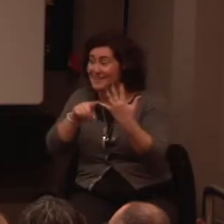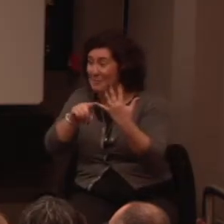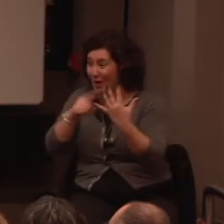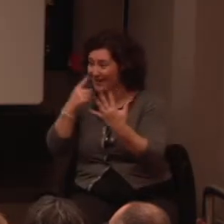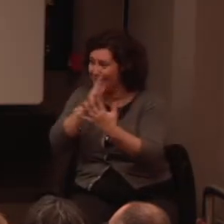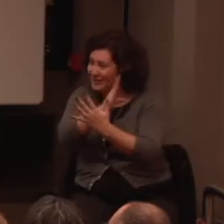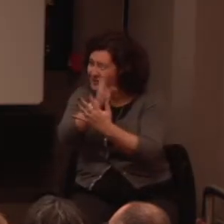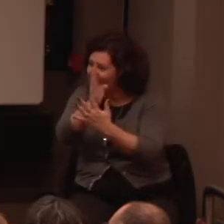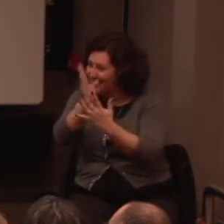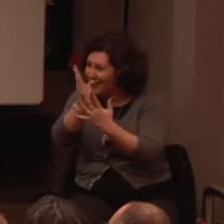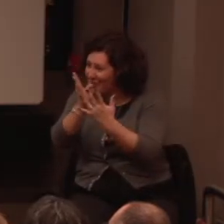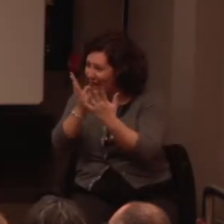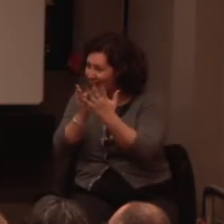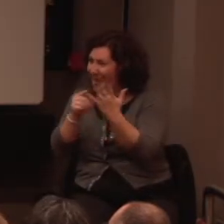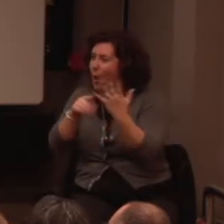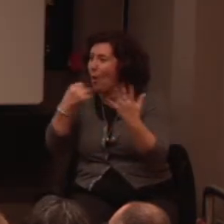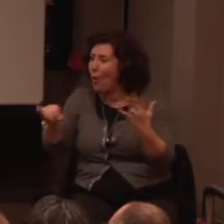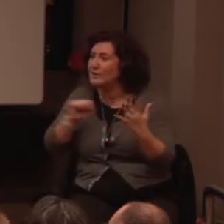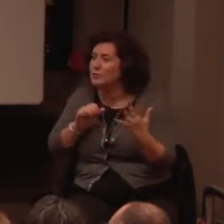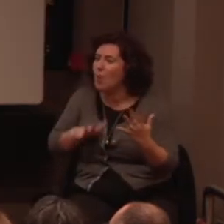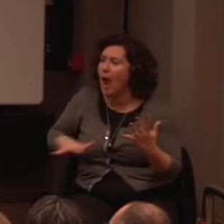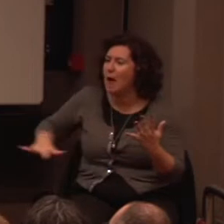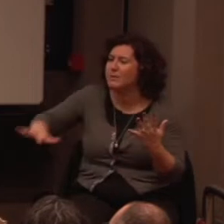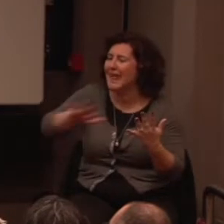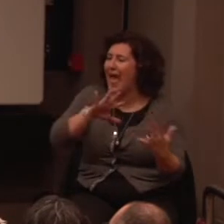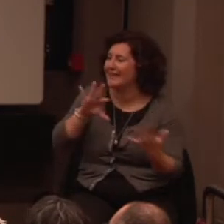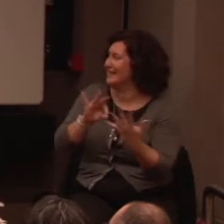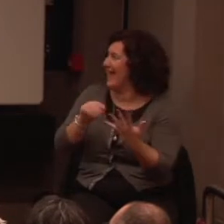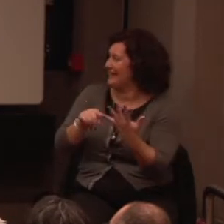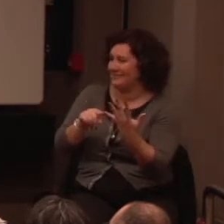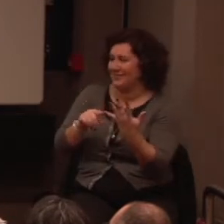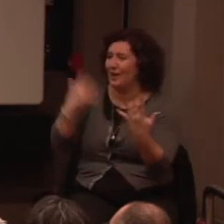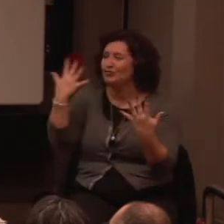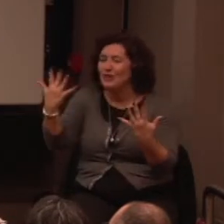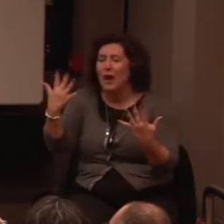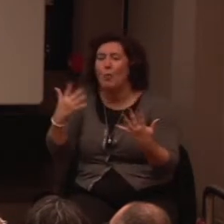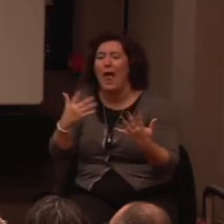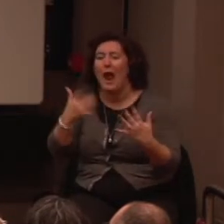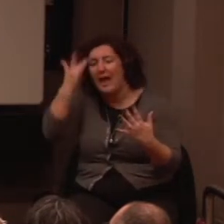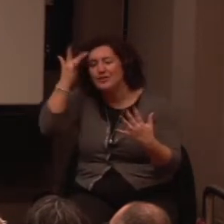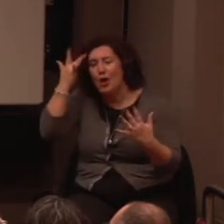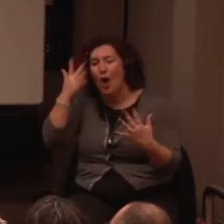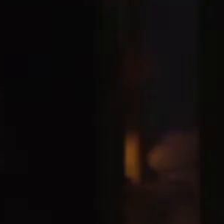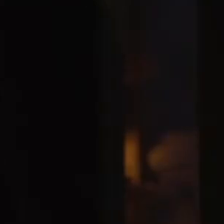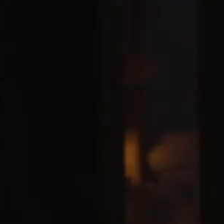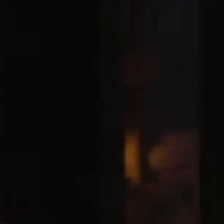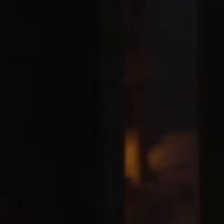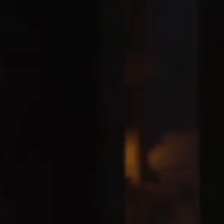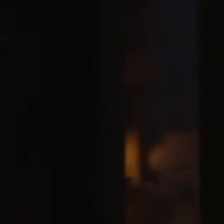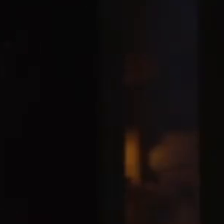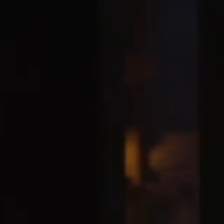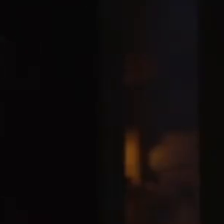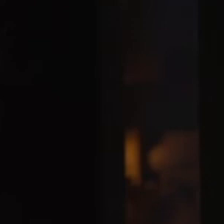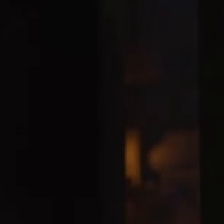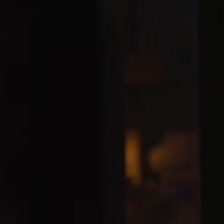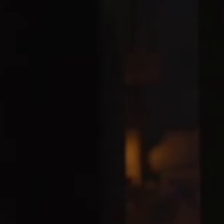il 18 novembre, avremo quindi il debutto in televisione su tutti i mezzi Rai, canali generalisti,